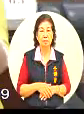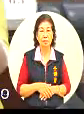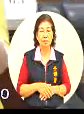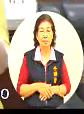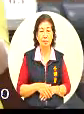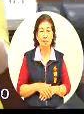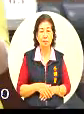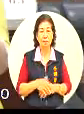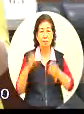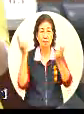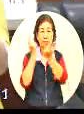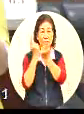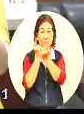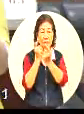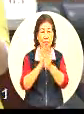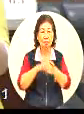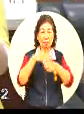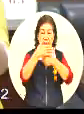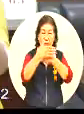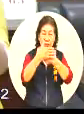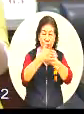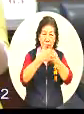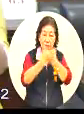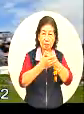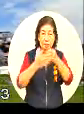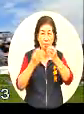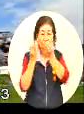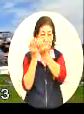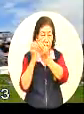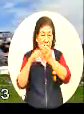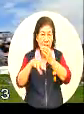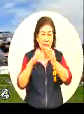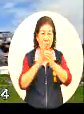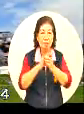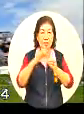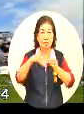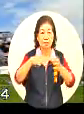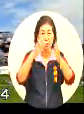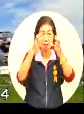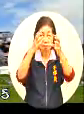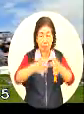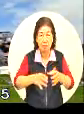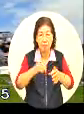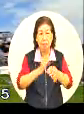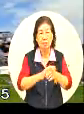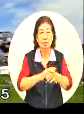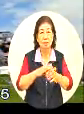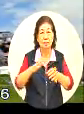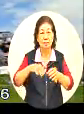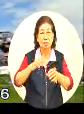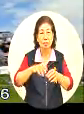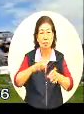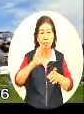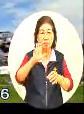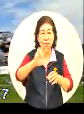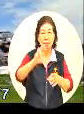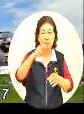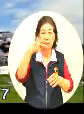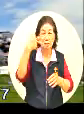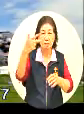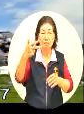那台北的保障员他的聚落建物他有超87户了。那民